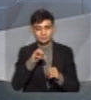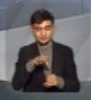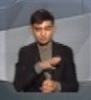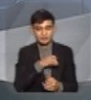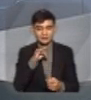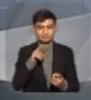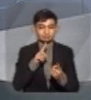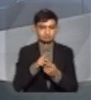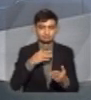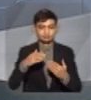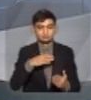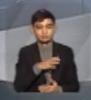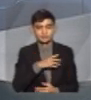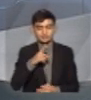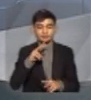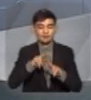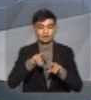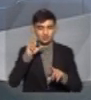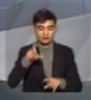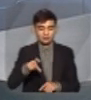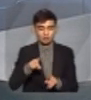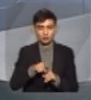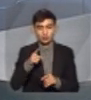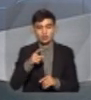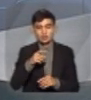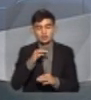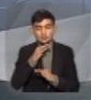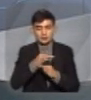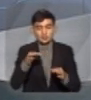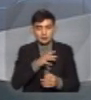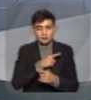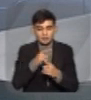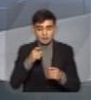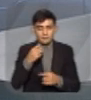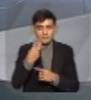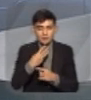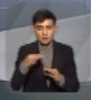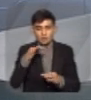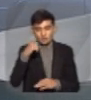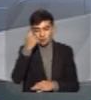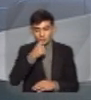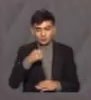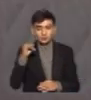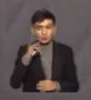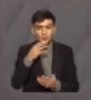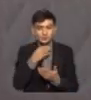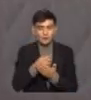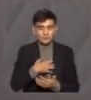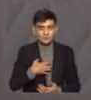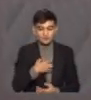перемолвиться со звездой. Об этом школьник рассказал нам, прислав видео для участия в конкурсе «Народные итоги года».